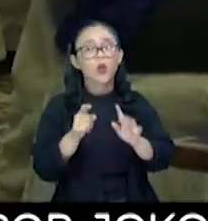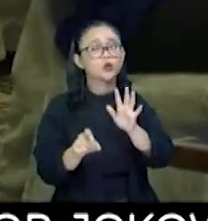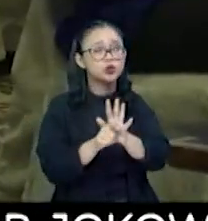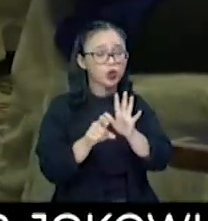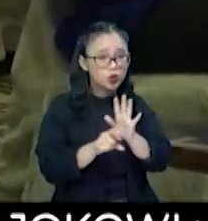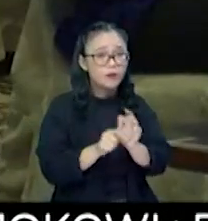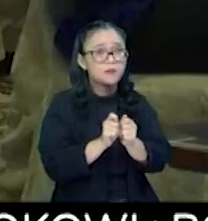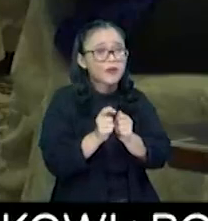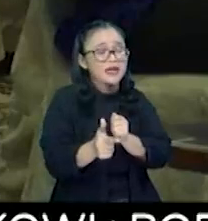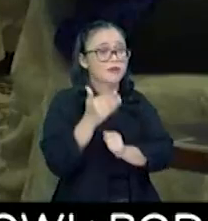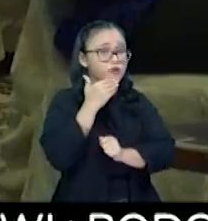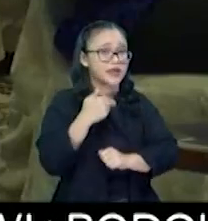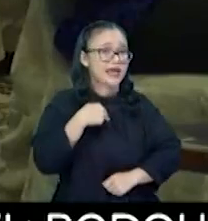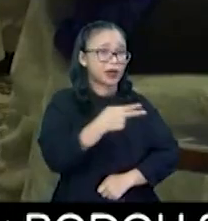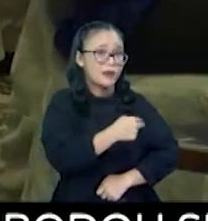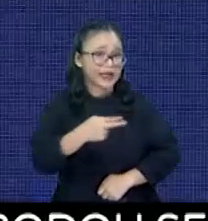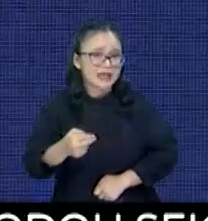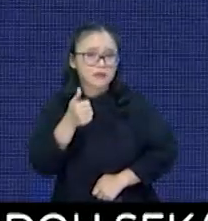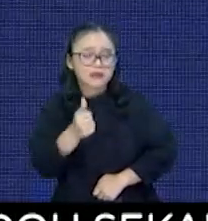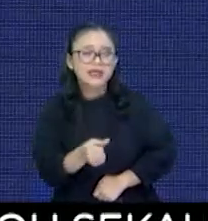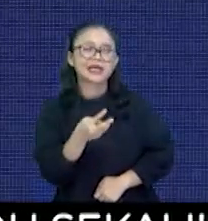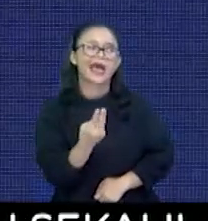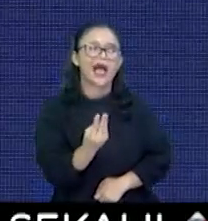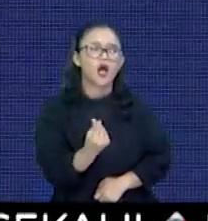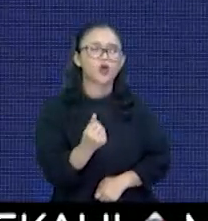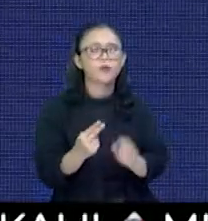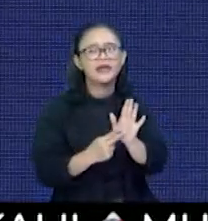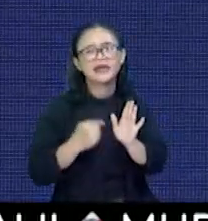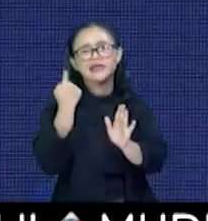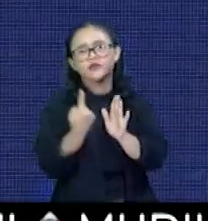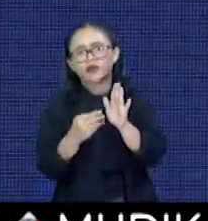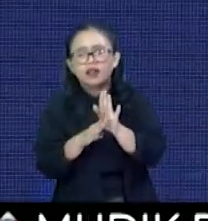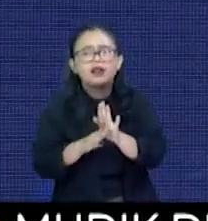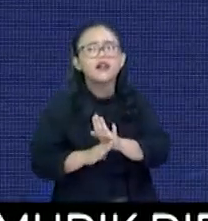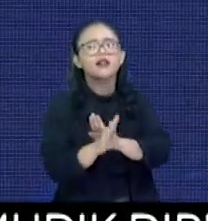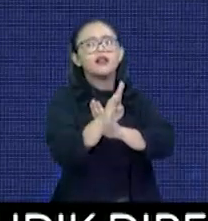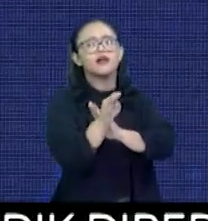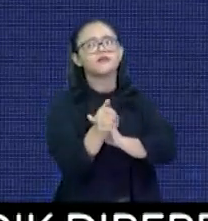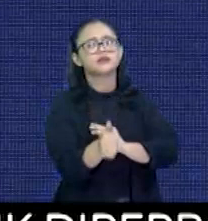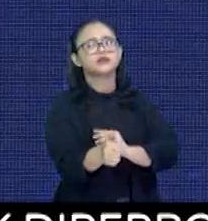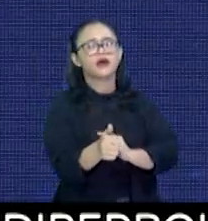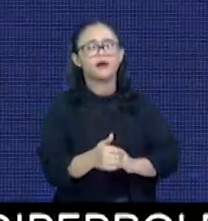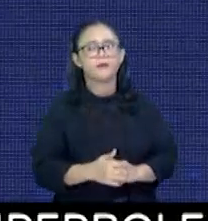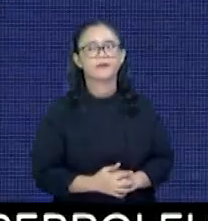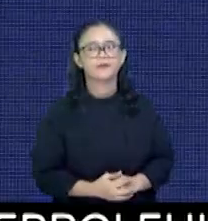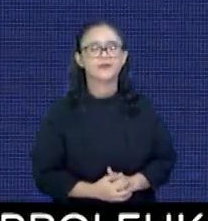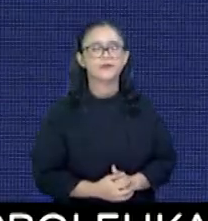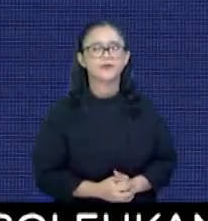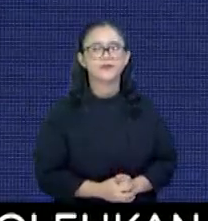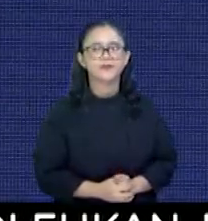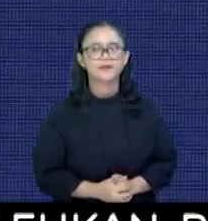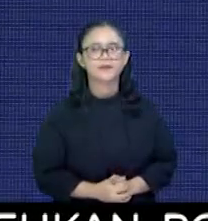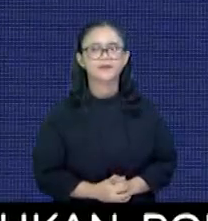dibelanjakan untuk membeli produk dalam negeri maka ini bisa menggerakkan perekonomian nasional hai hai